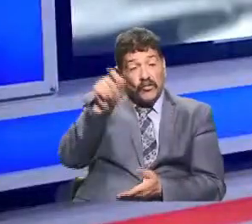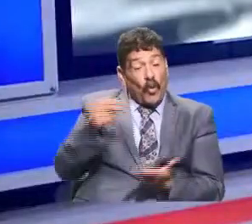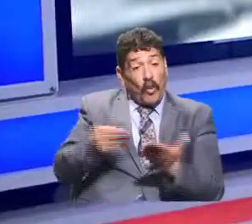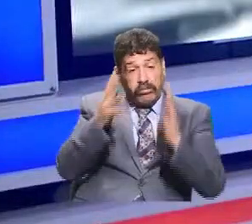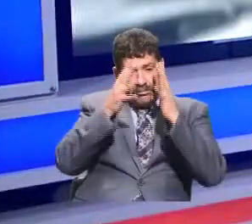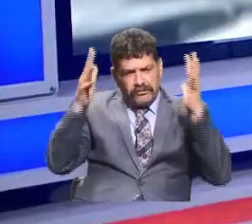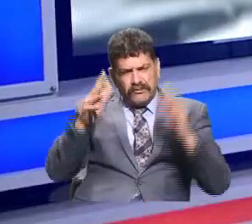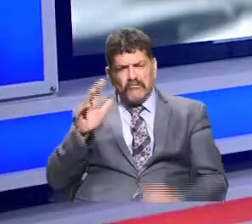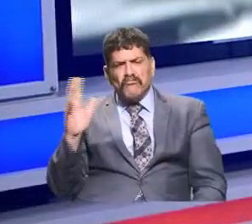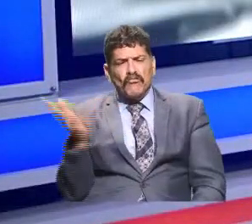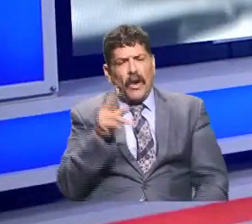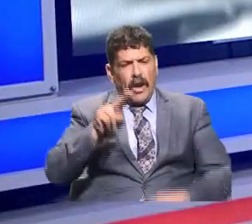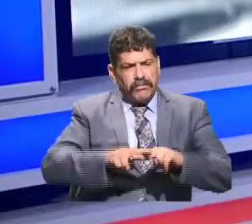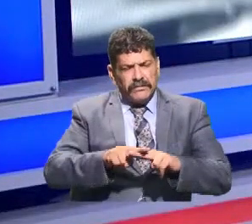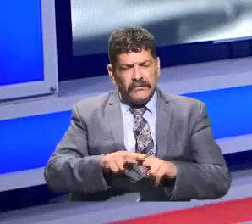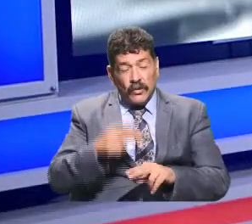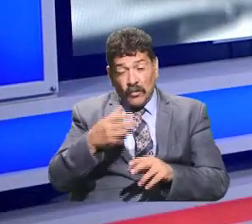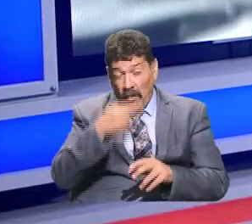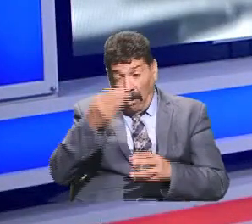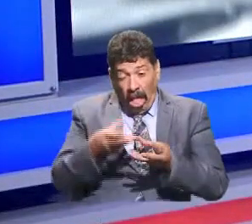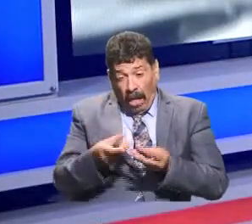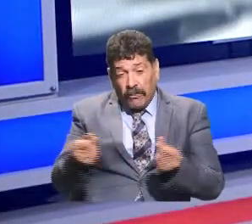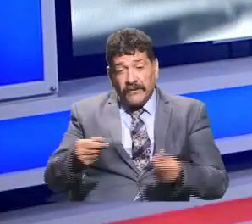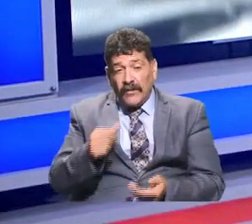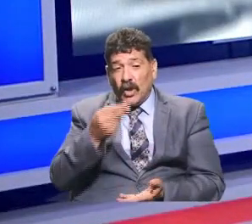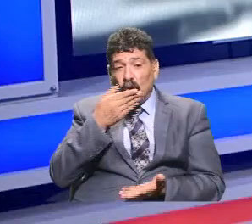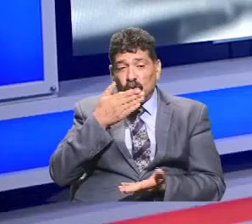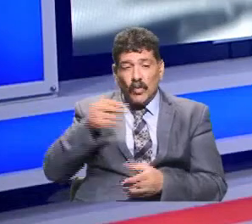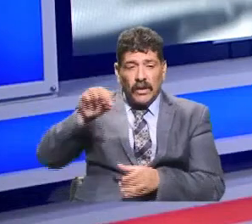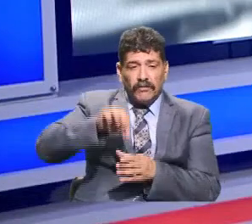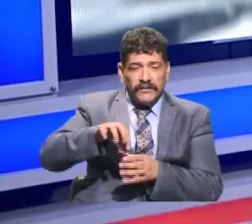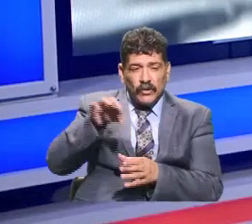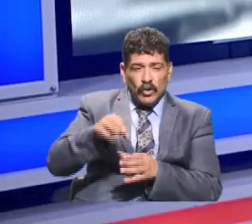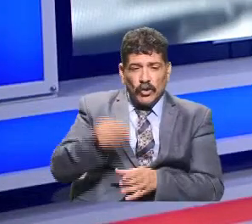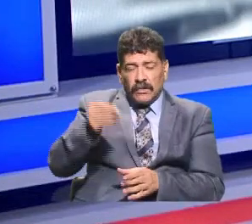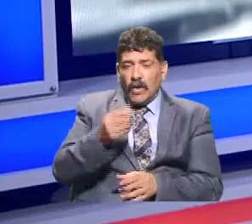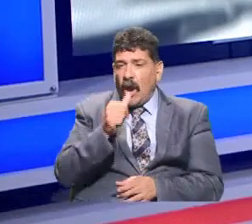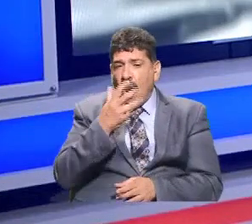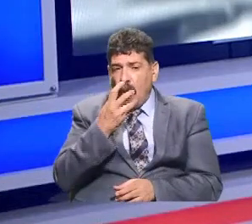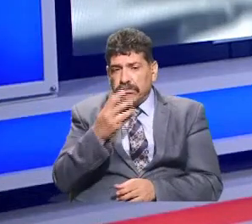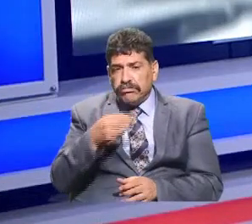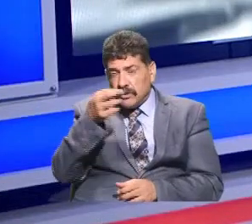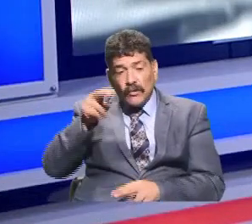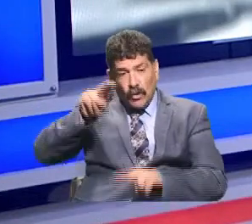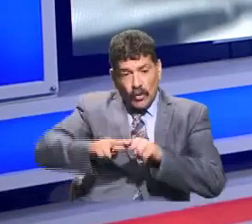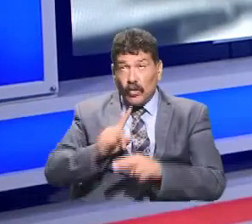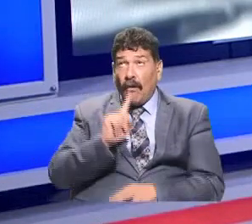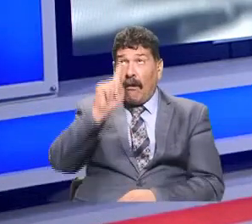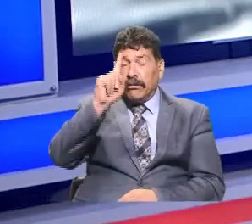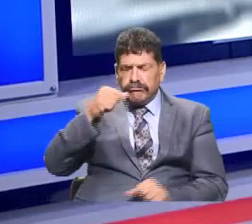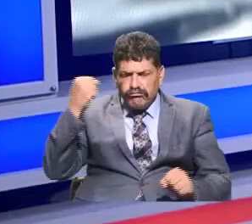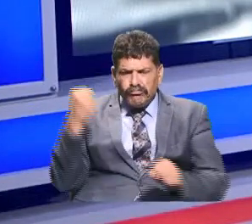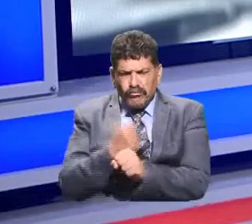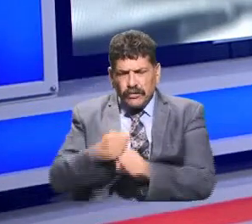لقد حاولوا ان يذوبوني كقطعه سكر في فنجان شاي ساخن وبذلوا يشهد الله جهدا